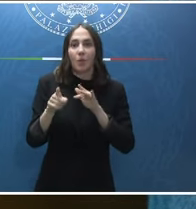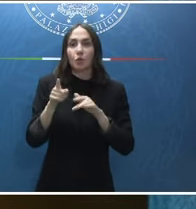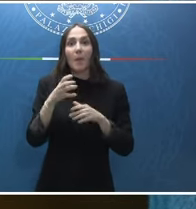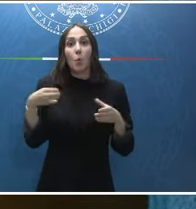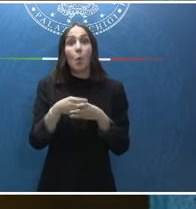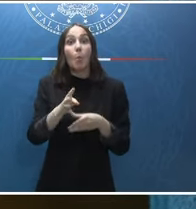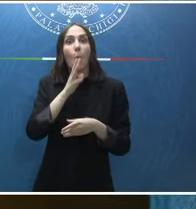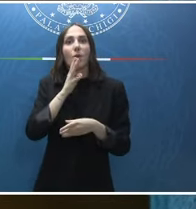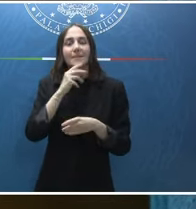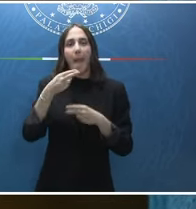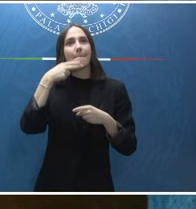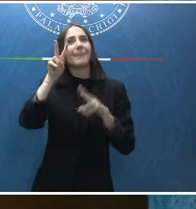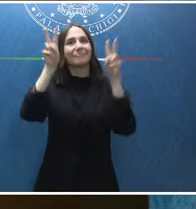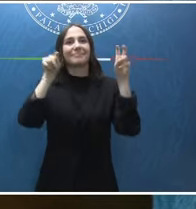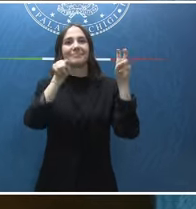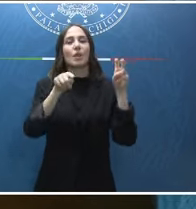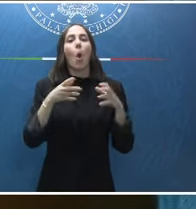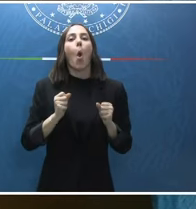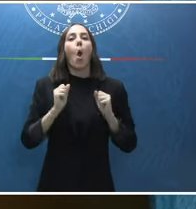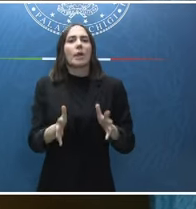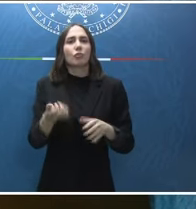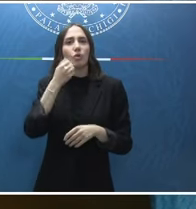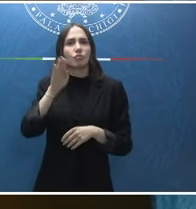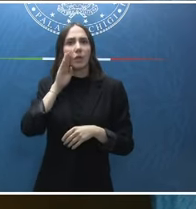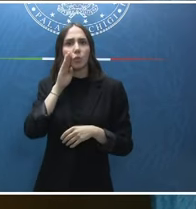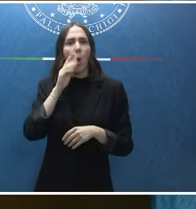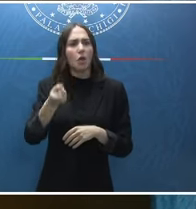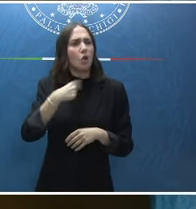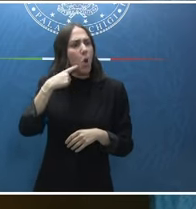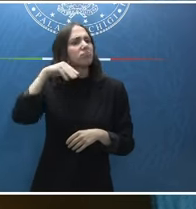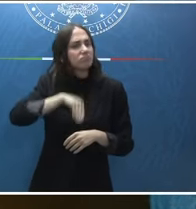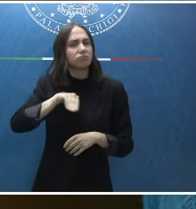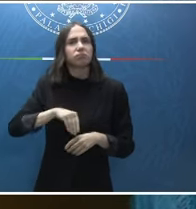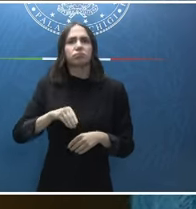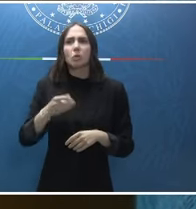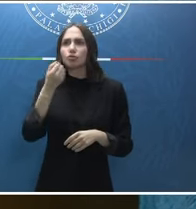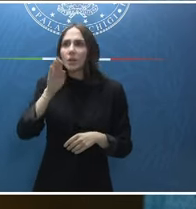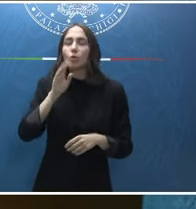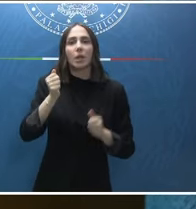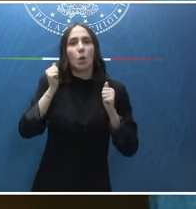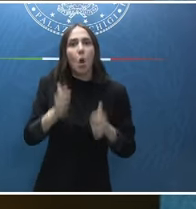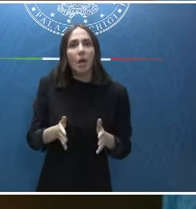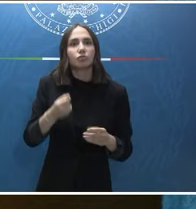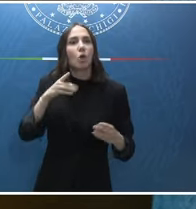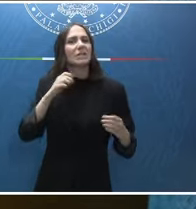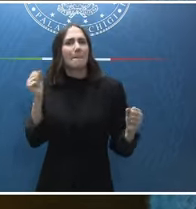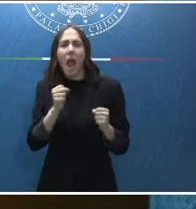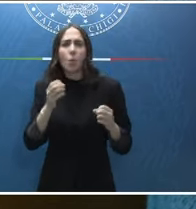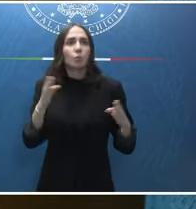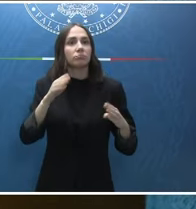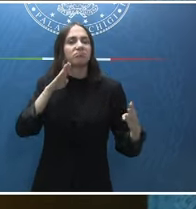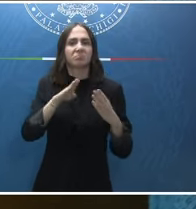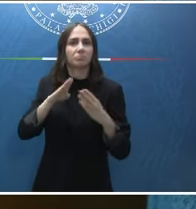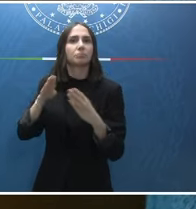Coraggio dei Genitori, perché tali ci sentivamo, genitori coraggiosi che avevano affrontato le loro paure.